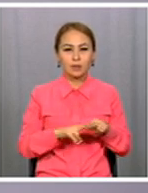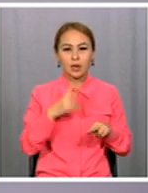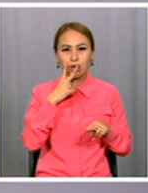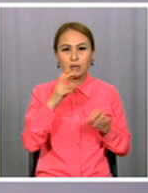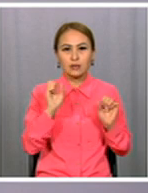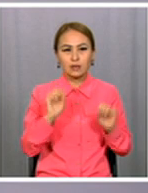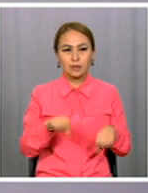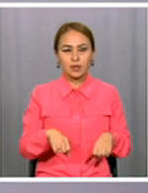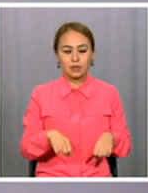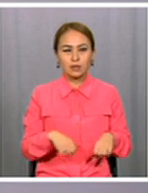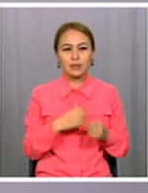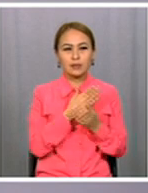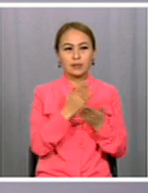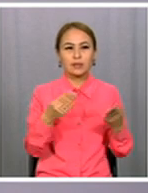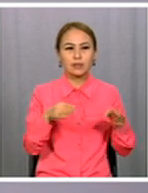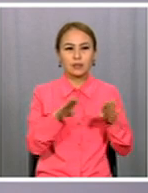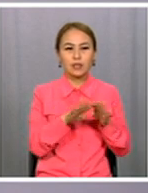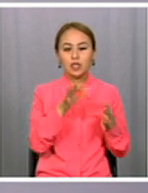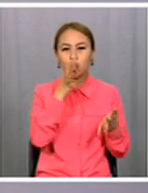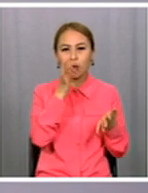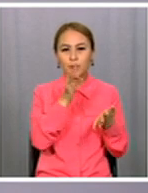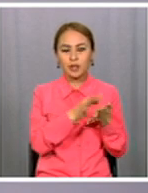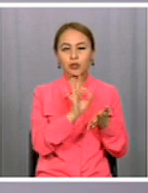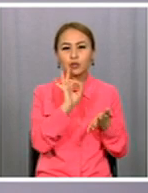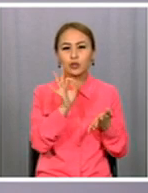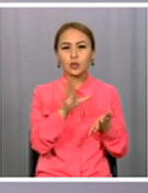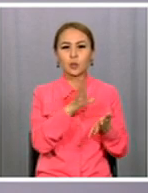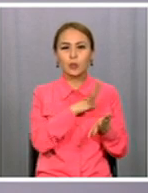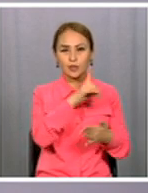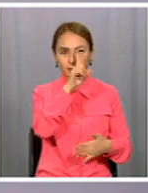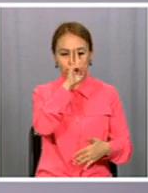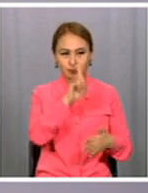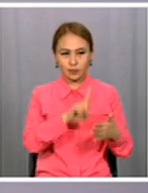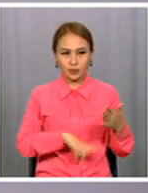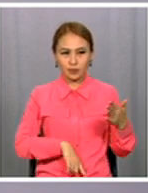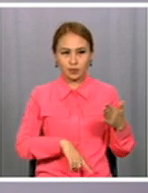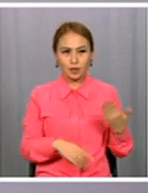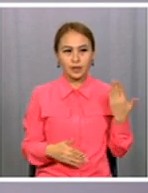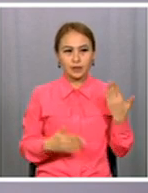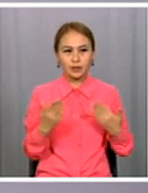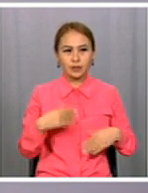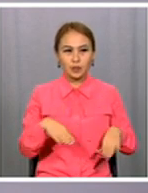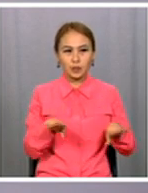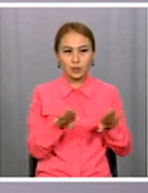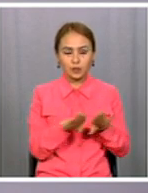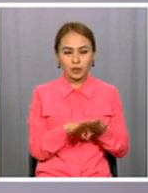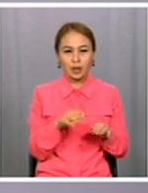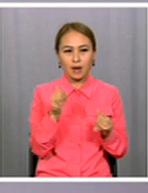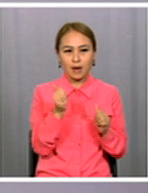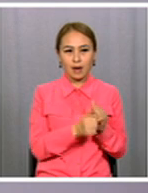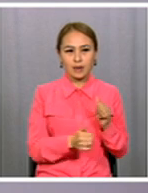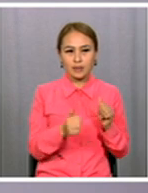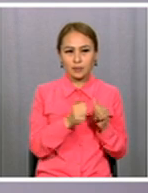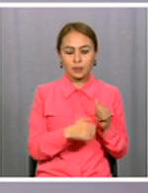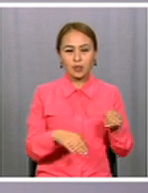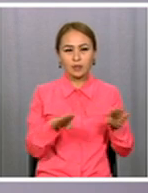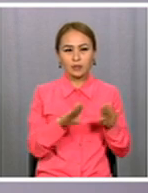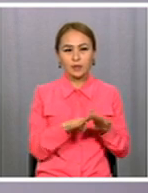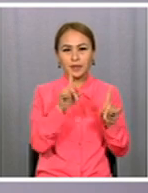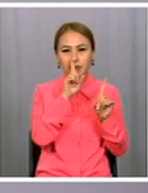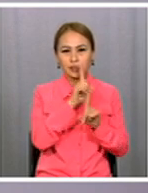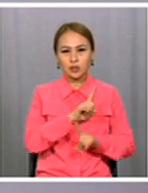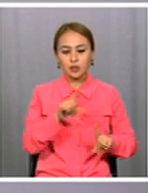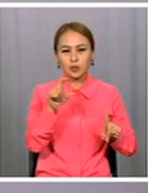қарастырамыз. Сіздердің жауаптарыңыздың дұрыс болғандығына сенімдімін. Және де оқушылар, әрбір ой ағымында ақын ерекше бір